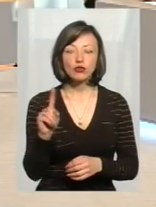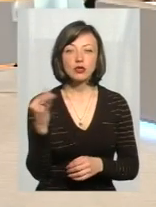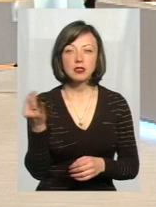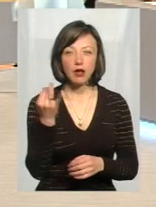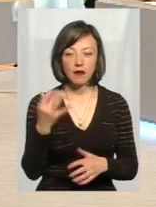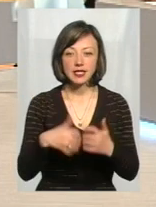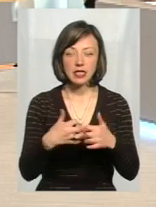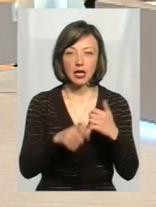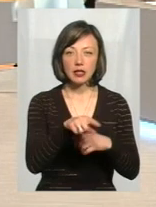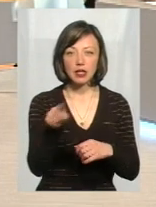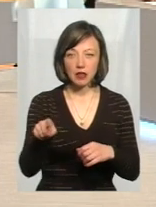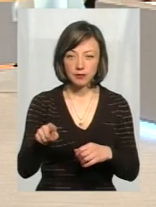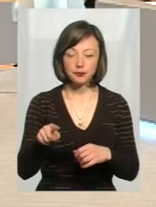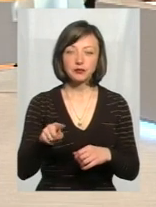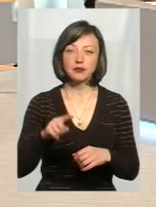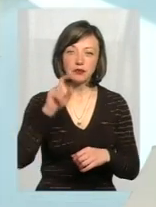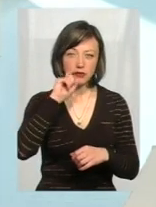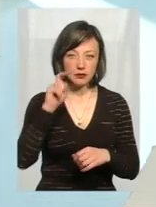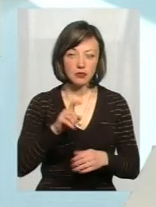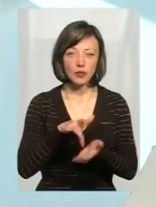цікаво, серед тих вітчизняних туристів,